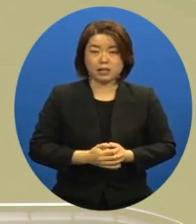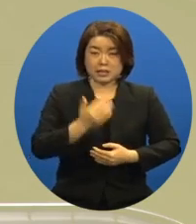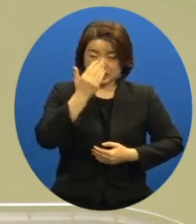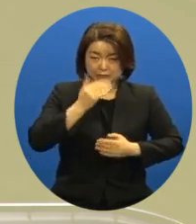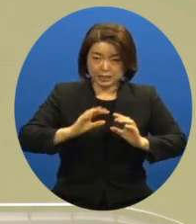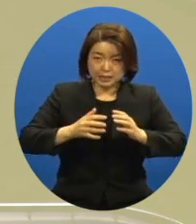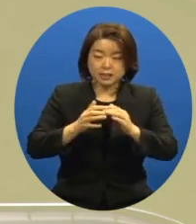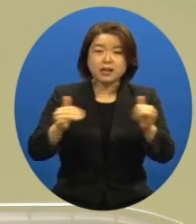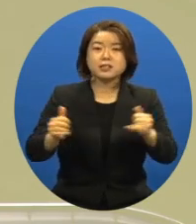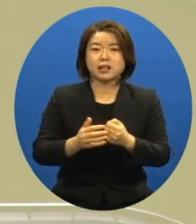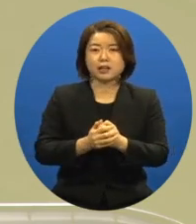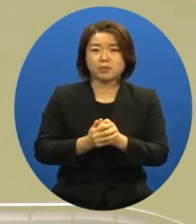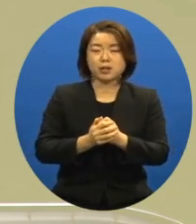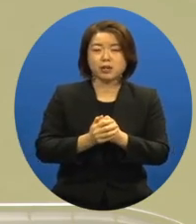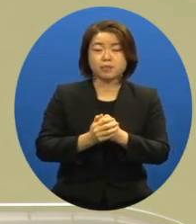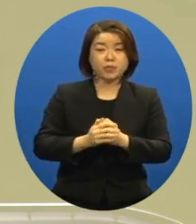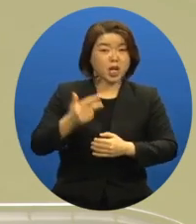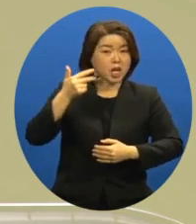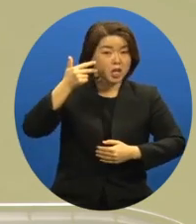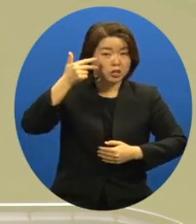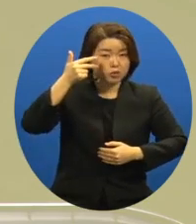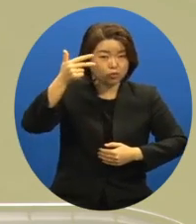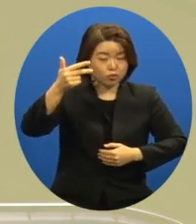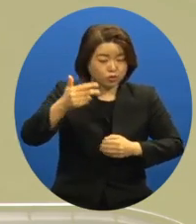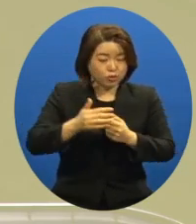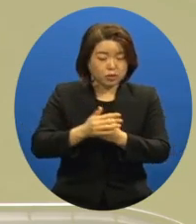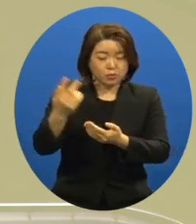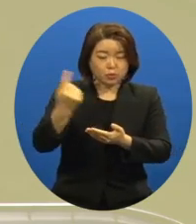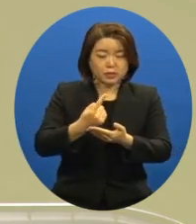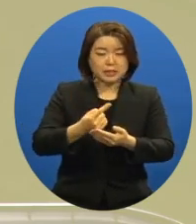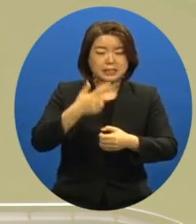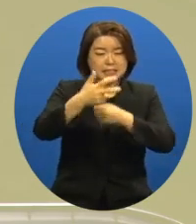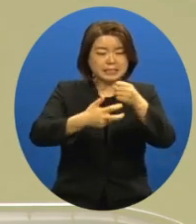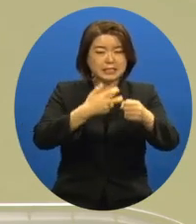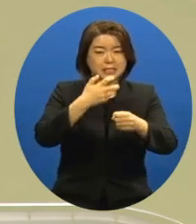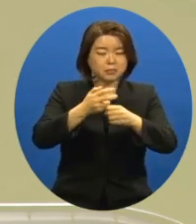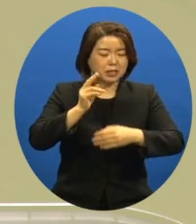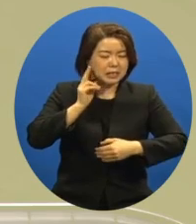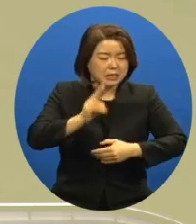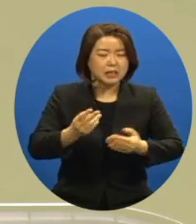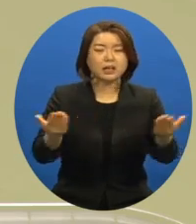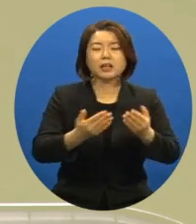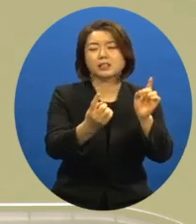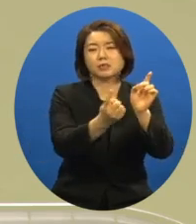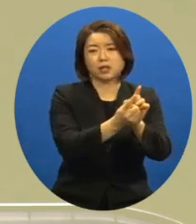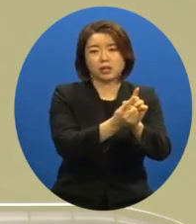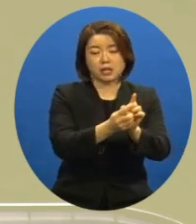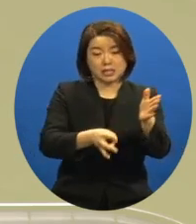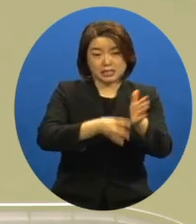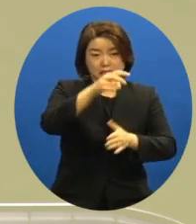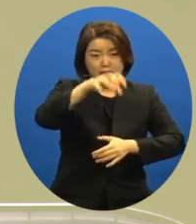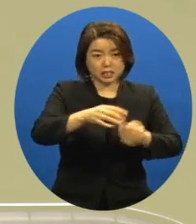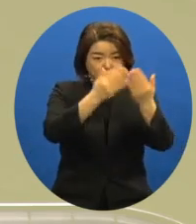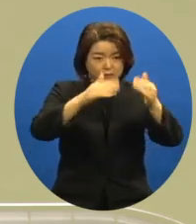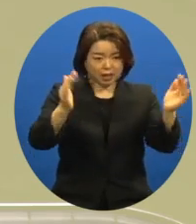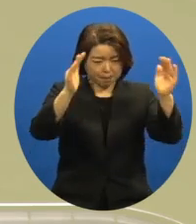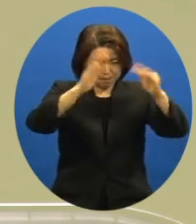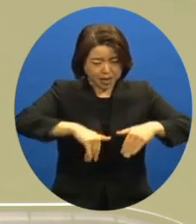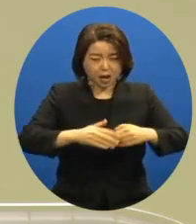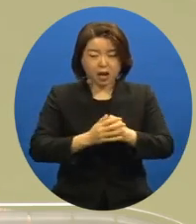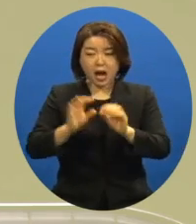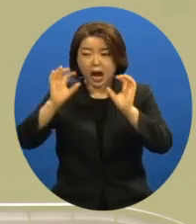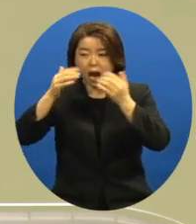백성들은 주 70년 끔찍한 일을 당합니다. 예루살렘은 완전히 다 무너지고 어린아이까지